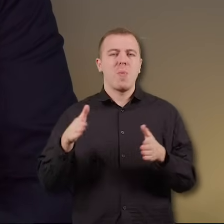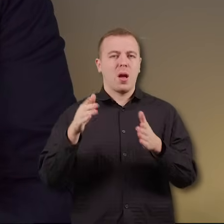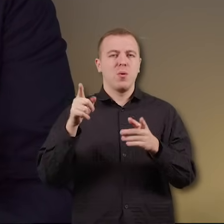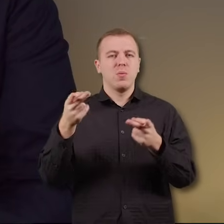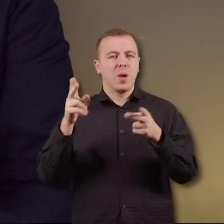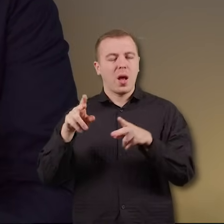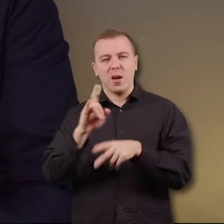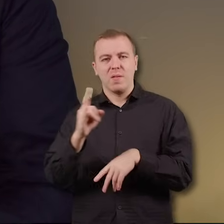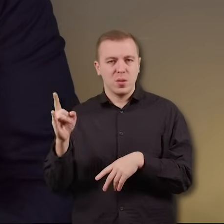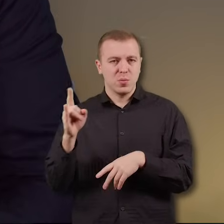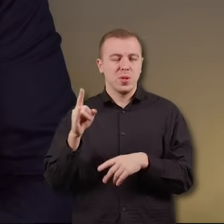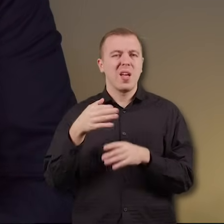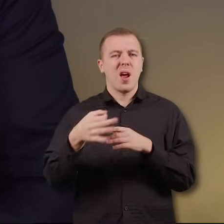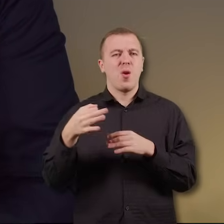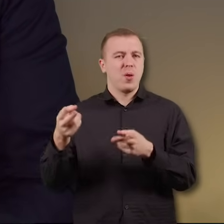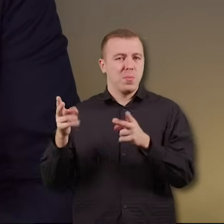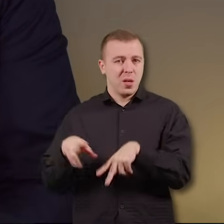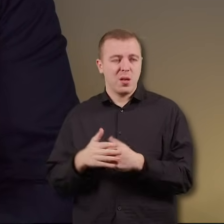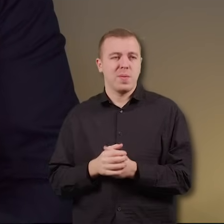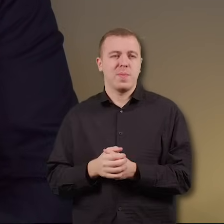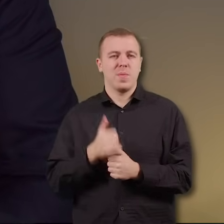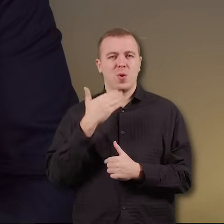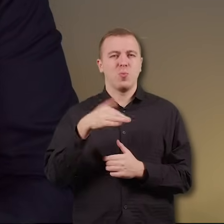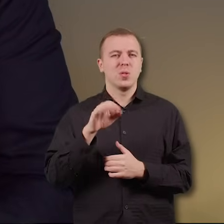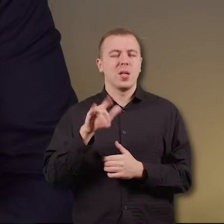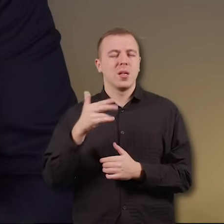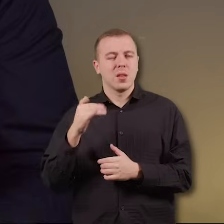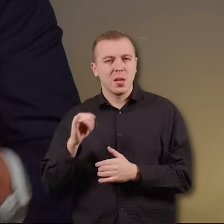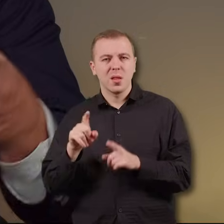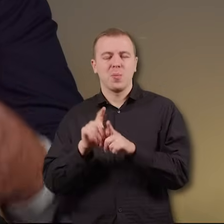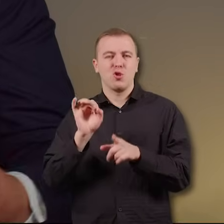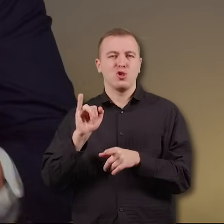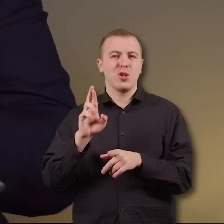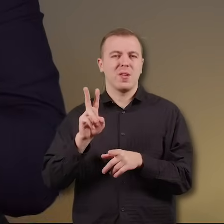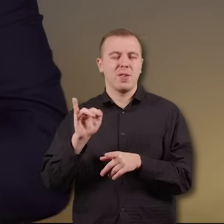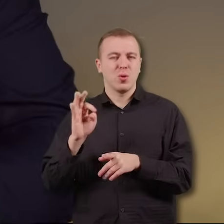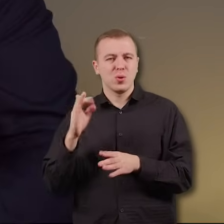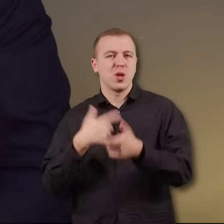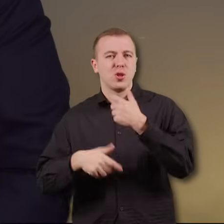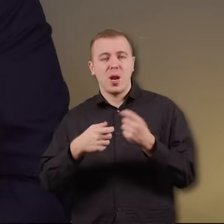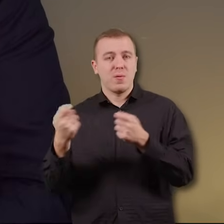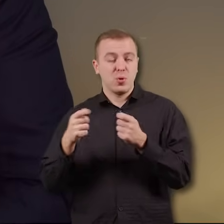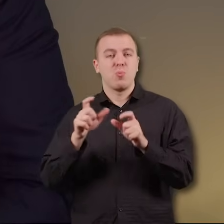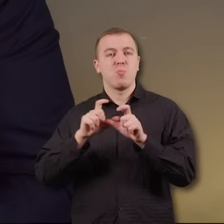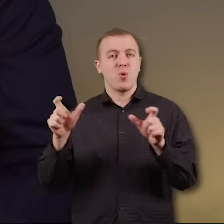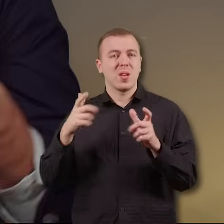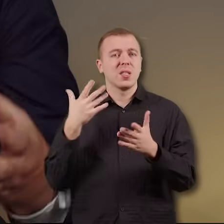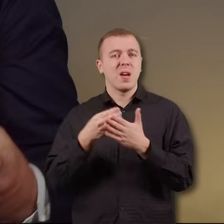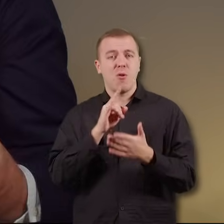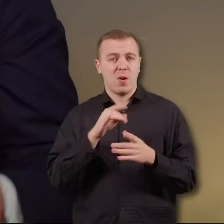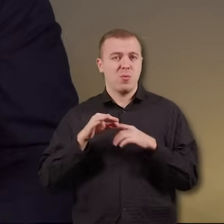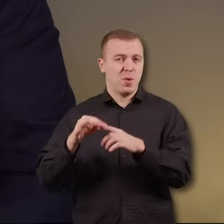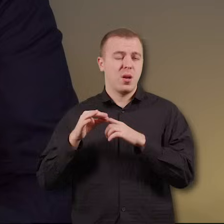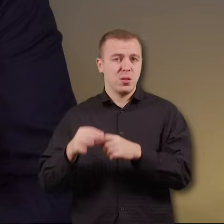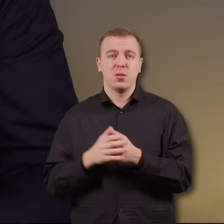vaikus rajonuose, pavyzdžiui, Musininkuose, arba netgi Širvintas atveža ir vaikų darželius, ir į mokyklas savo